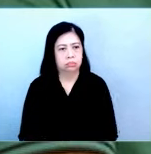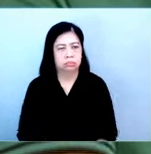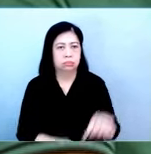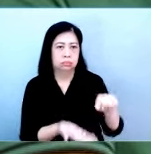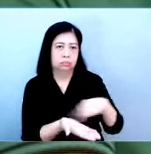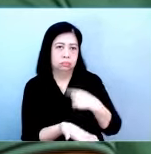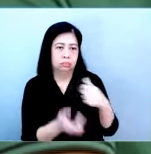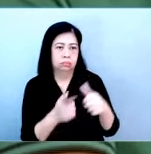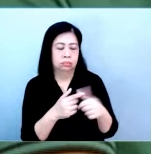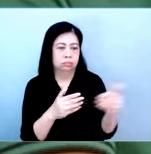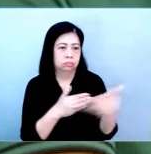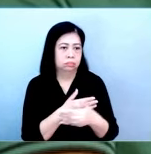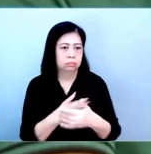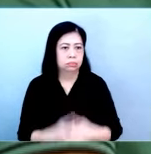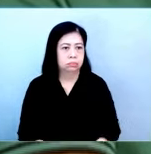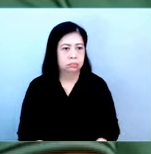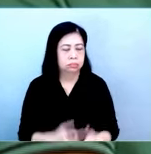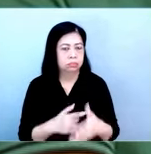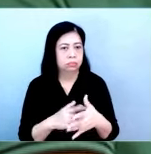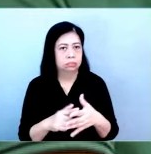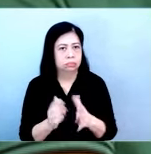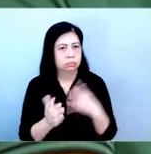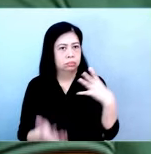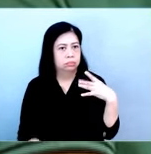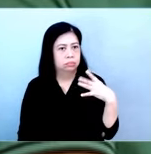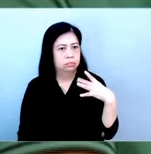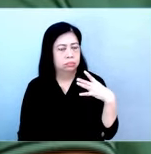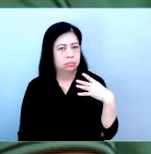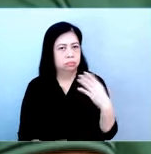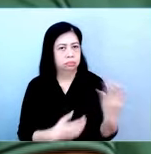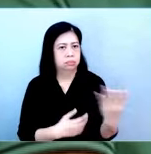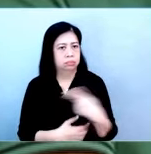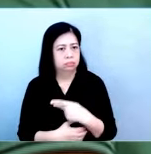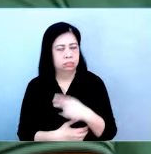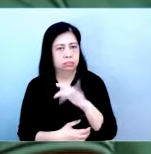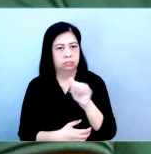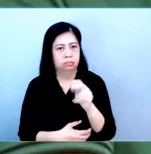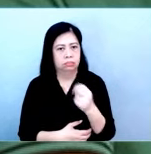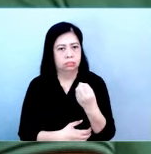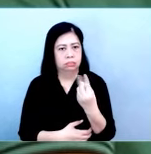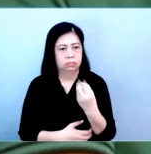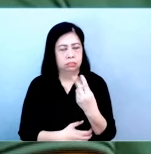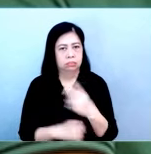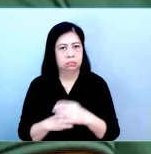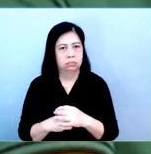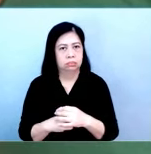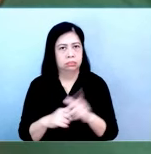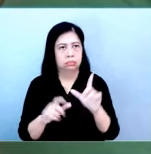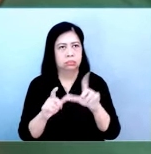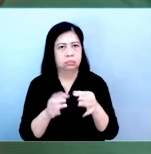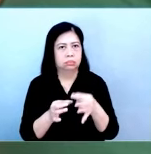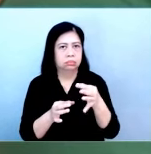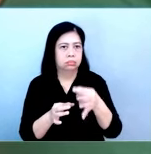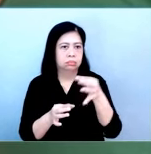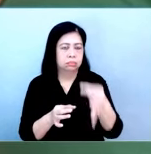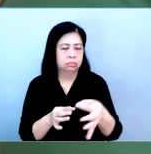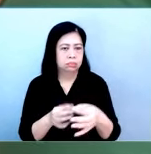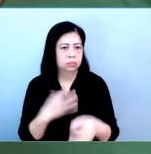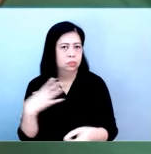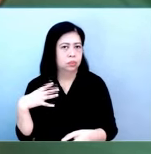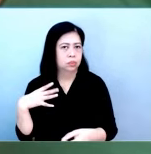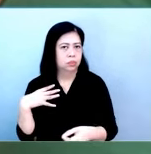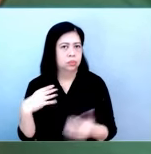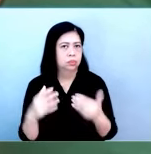ng advance. Tapos nung hinihintay na namin na maisoli dapat, January 12, mag-i-extend daw po. Naghihintay kami sa